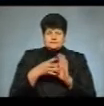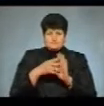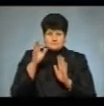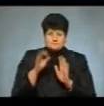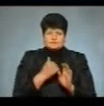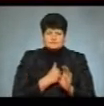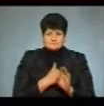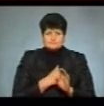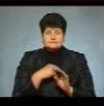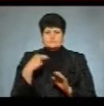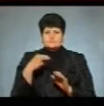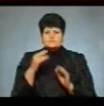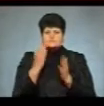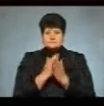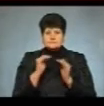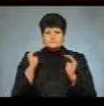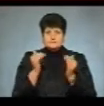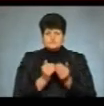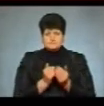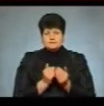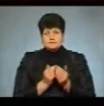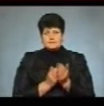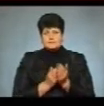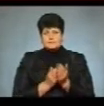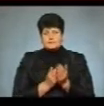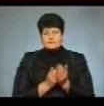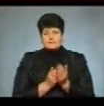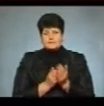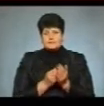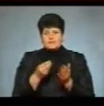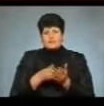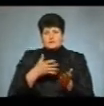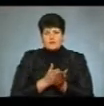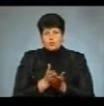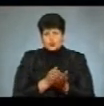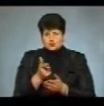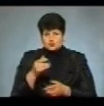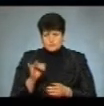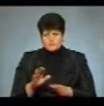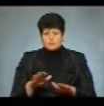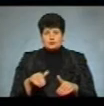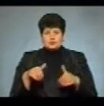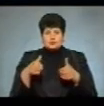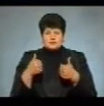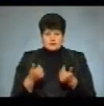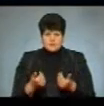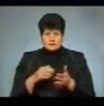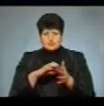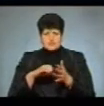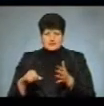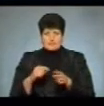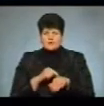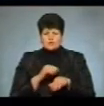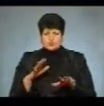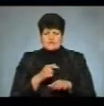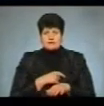39,1%, що президент має знизити тарифи на комунальні послуги. На другому місці подати до парламенту законопроекти про зняття недоторканності